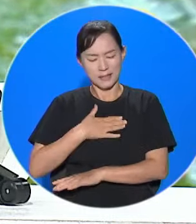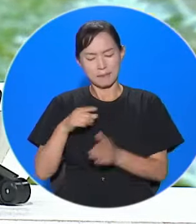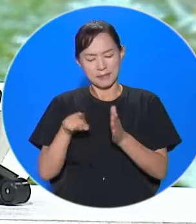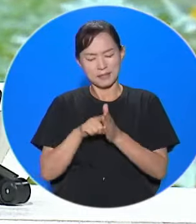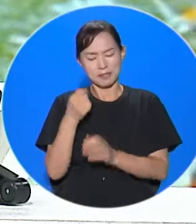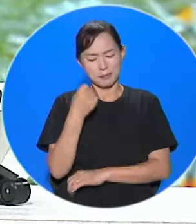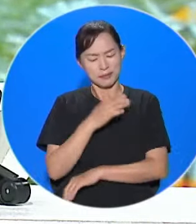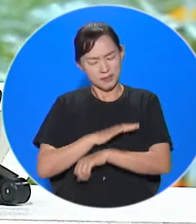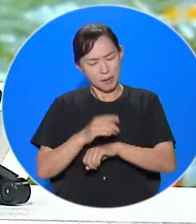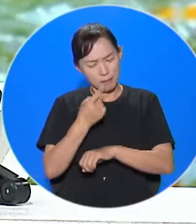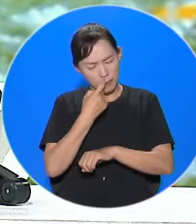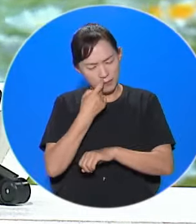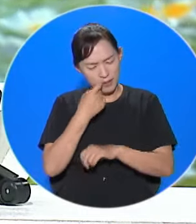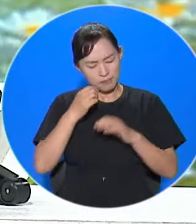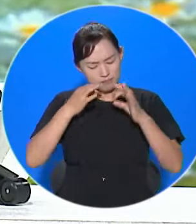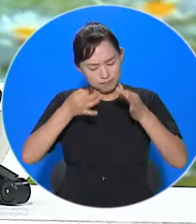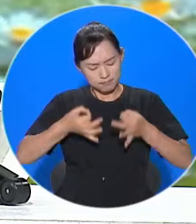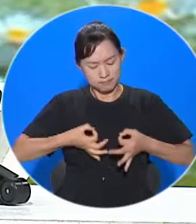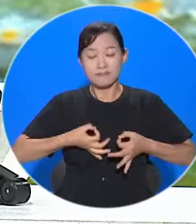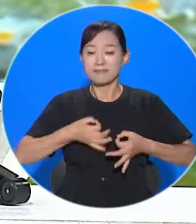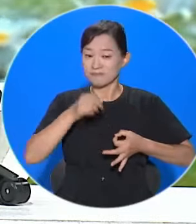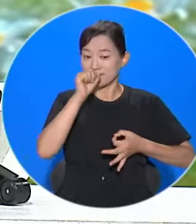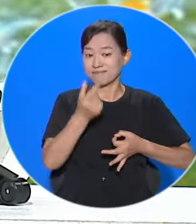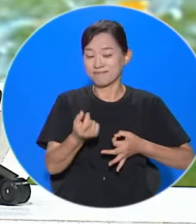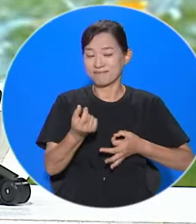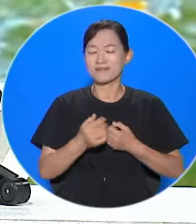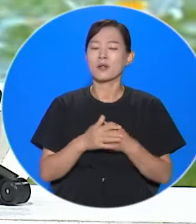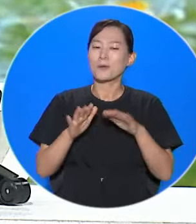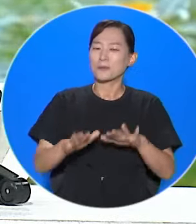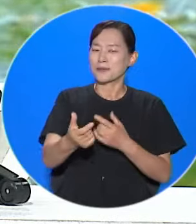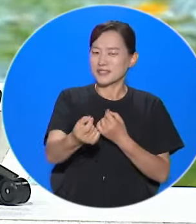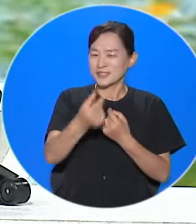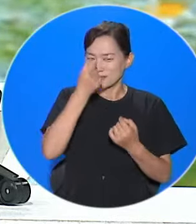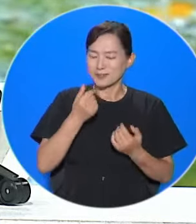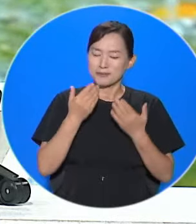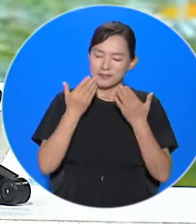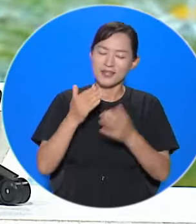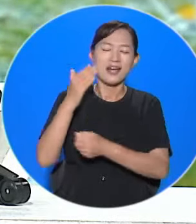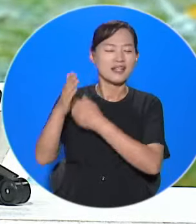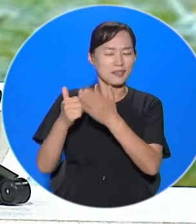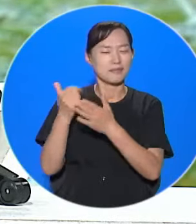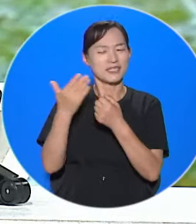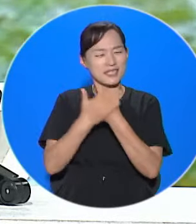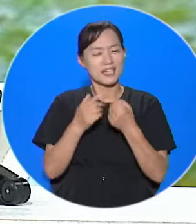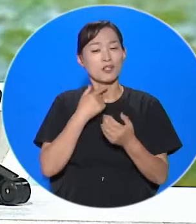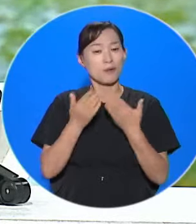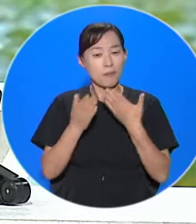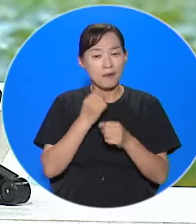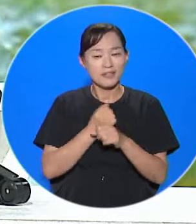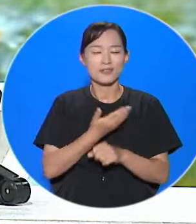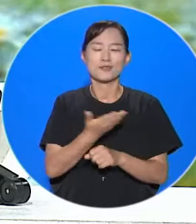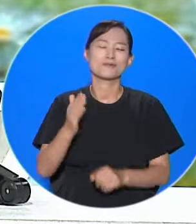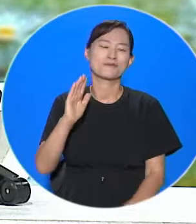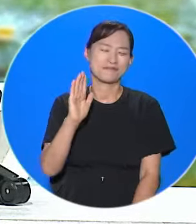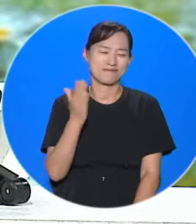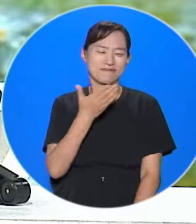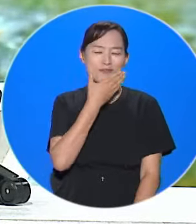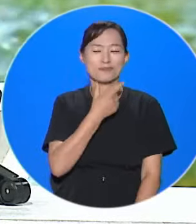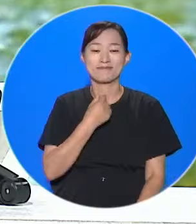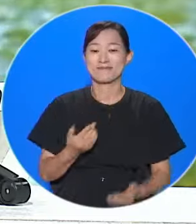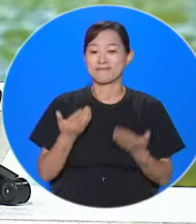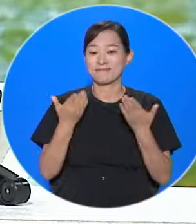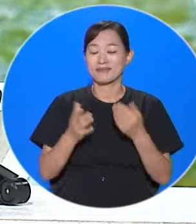잘 배웠는가 돌아보면 좋겠습니다. 오늘도 함께 기도하면서 하나님의 은혜를 경험하는 여러분 되시기를